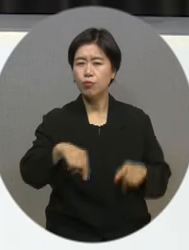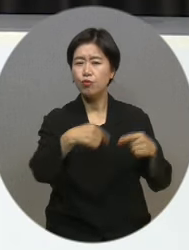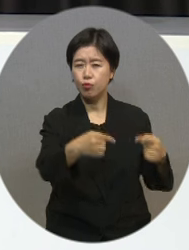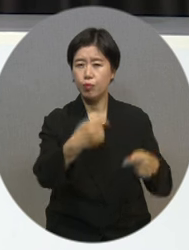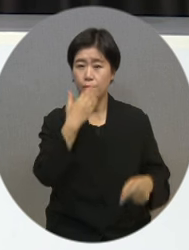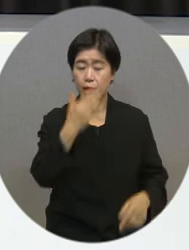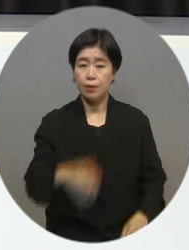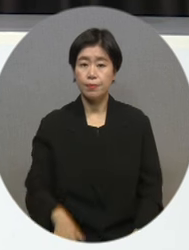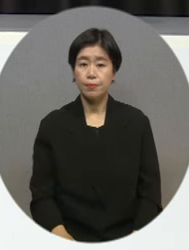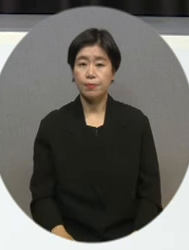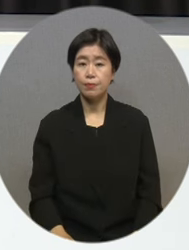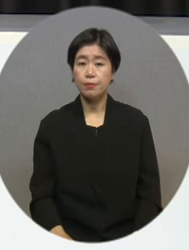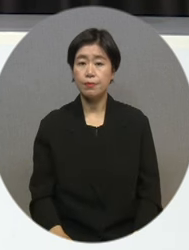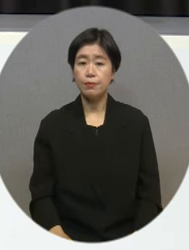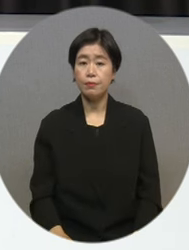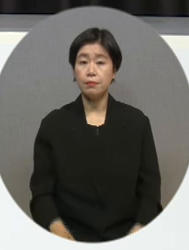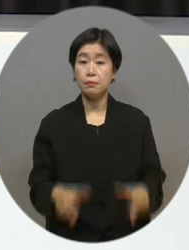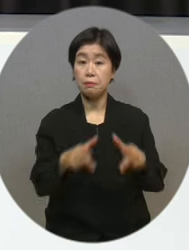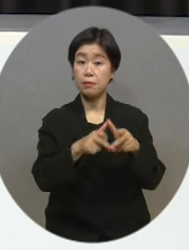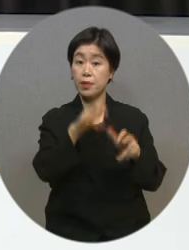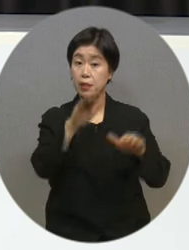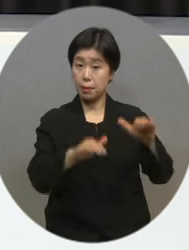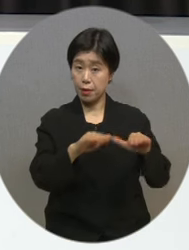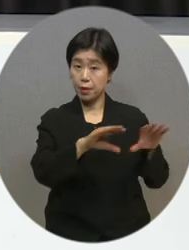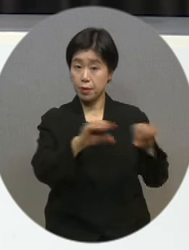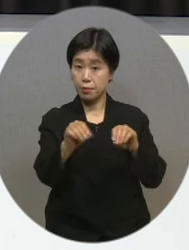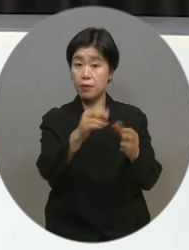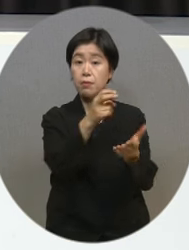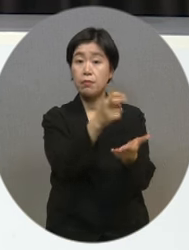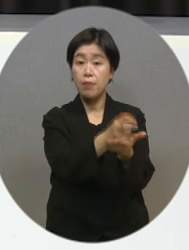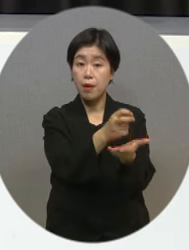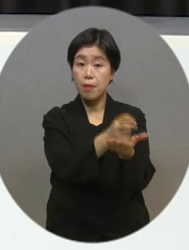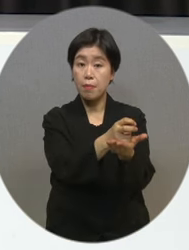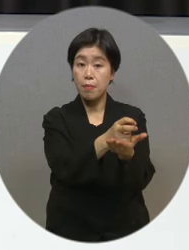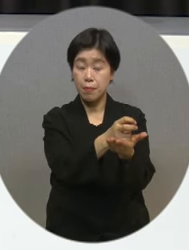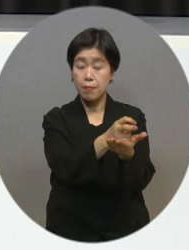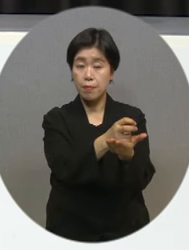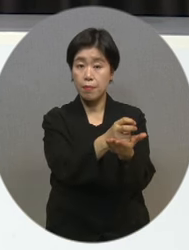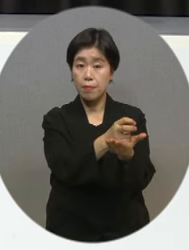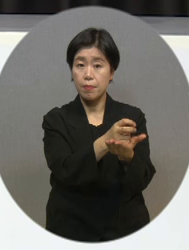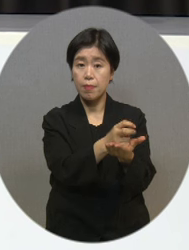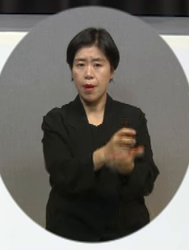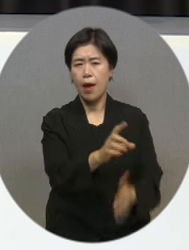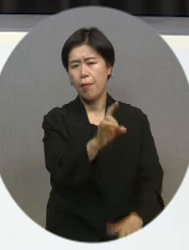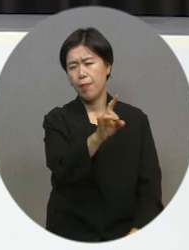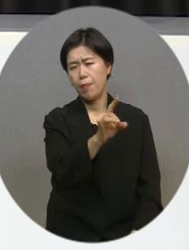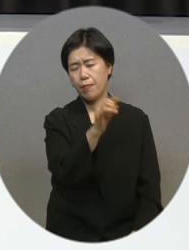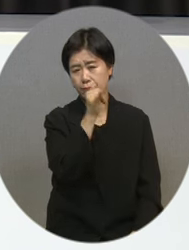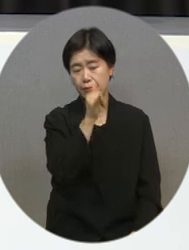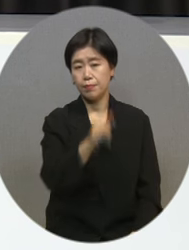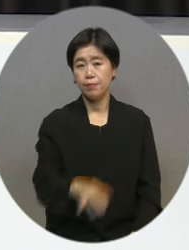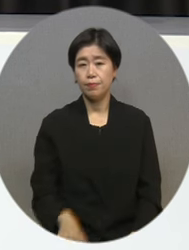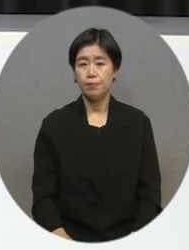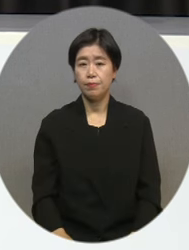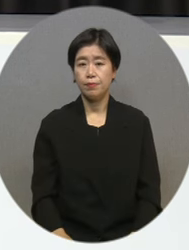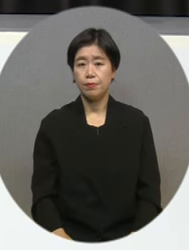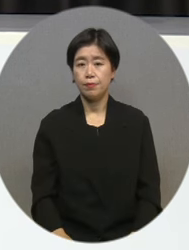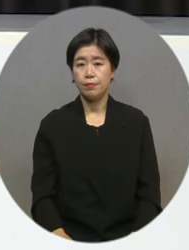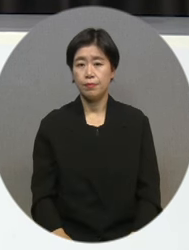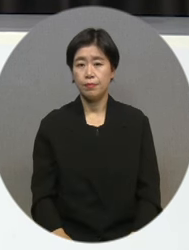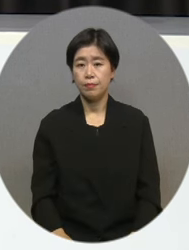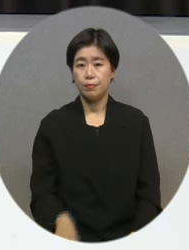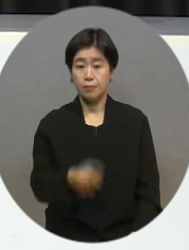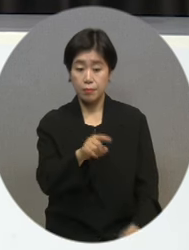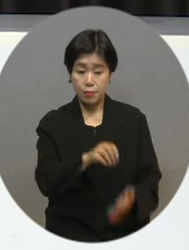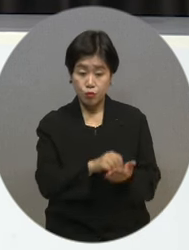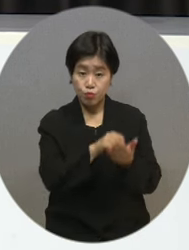장애인 차별금지법에 근거한 장애차별 시정기구 유일한 독립기구잖아요. 네. 그래서 이제 막